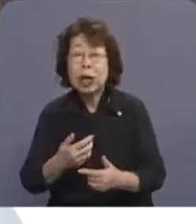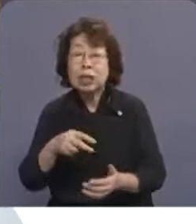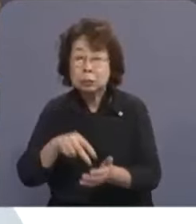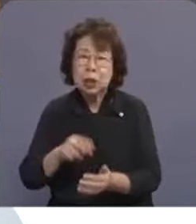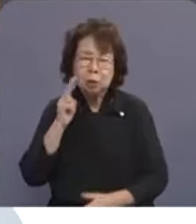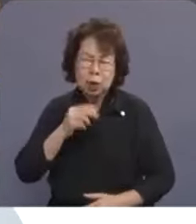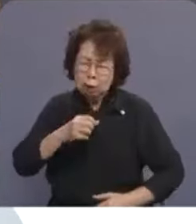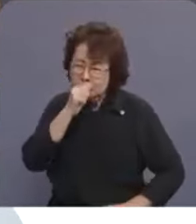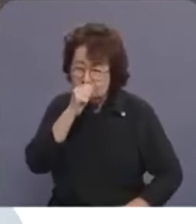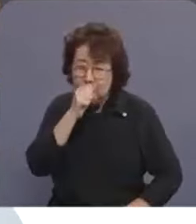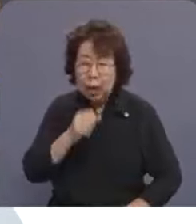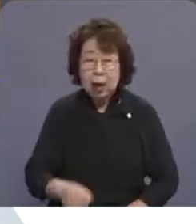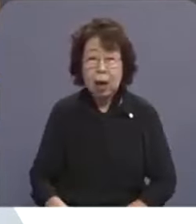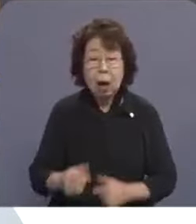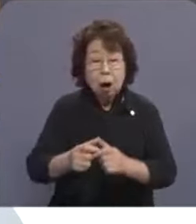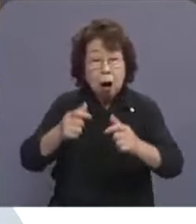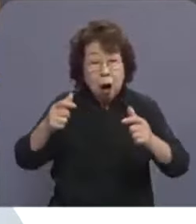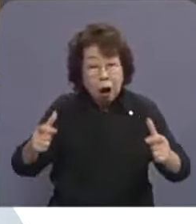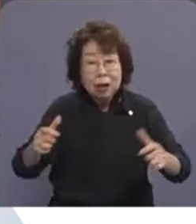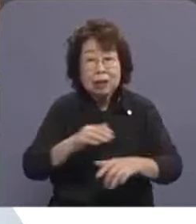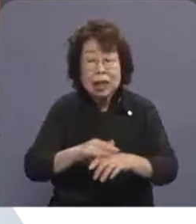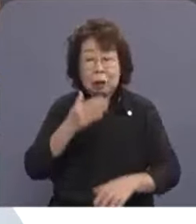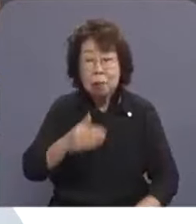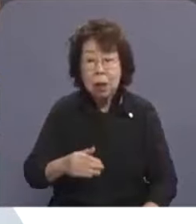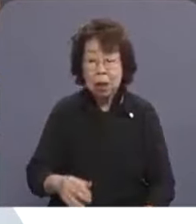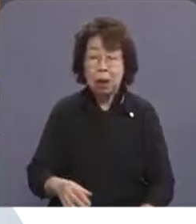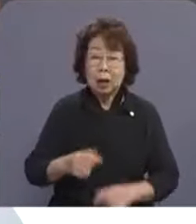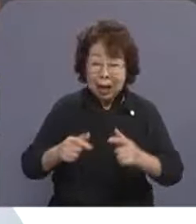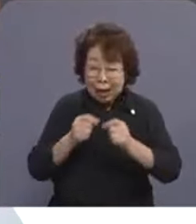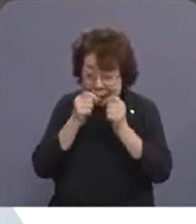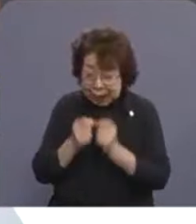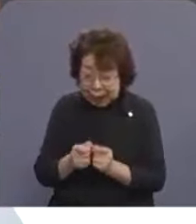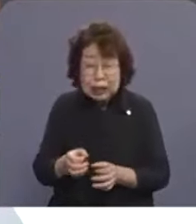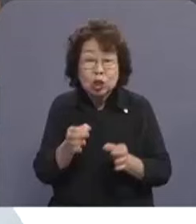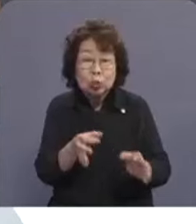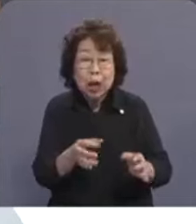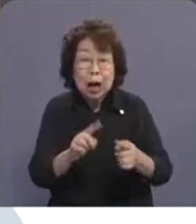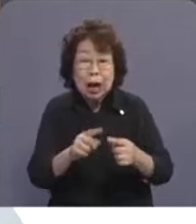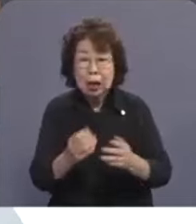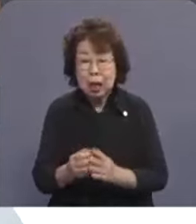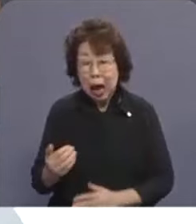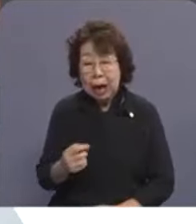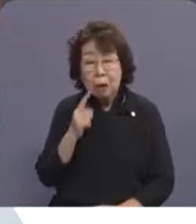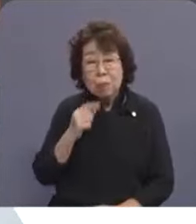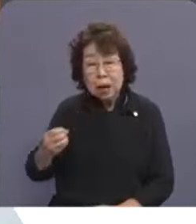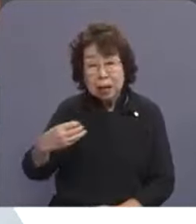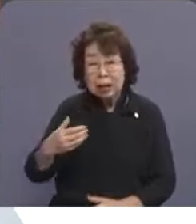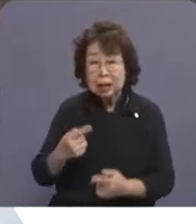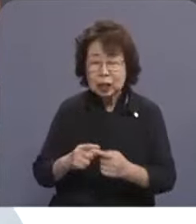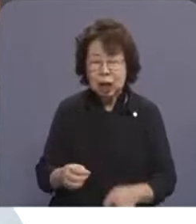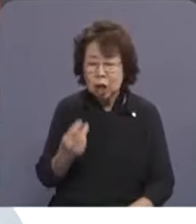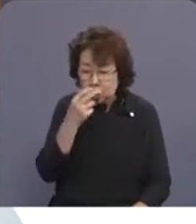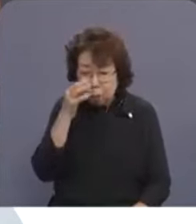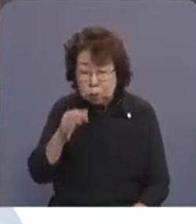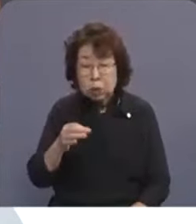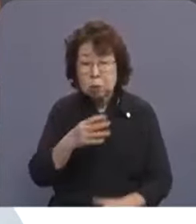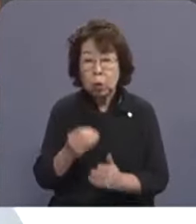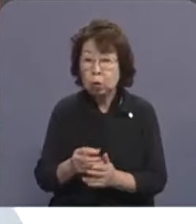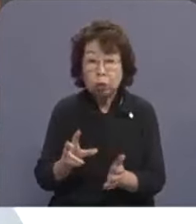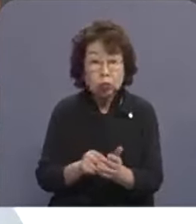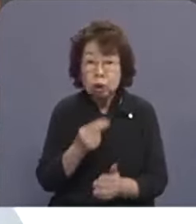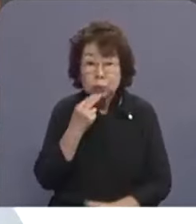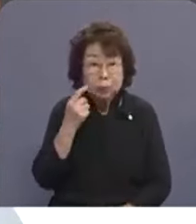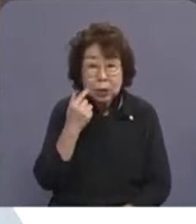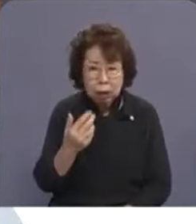소식이고 무엇보다도 확장성이 있고 100% 민간 자본이 그러면은 아까 잠깐 말씀하신 대로 감식 인이나 이런 것들이 문제 없겠습니까